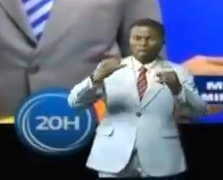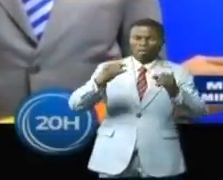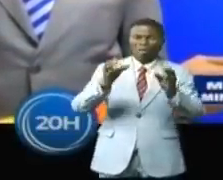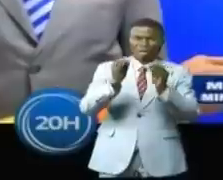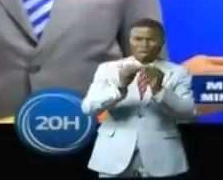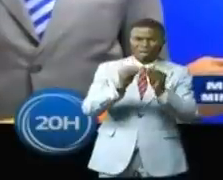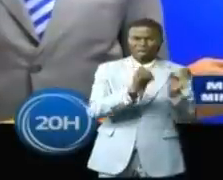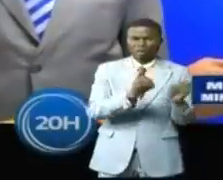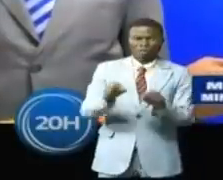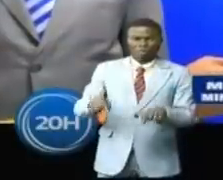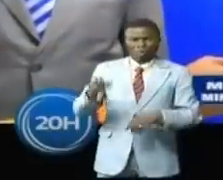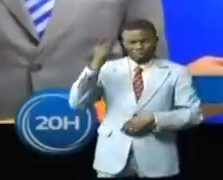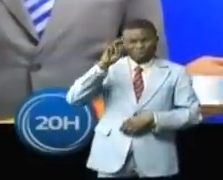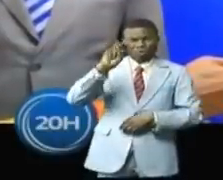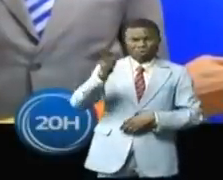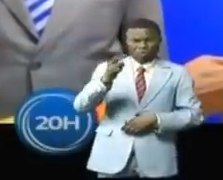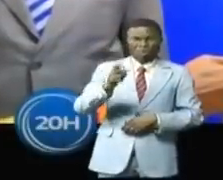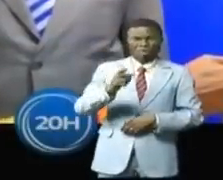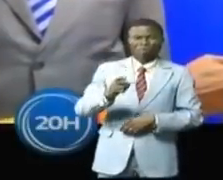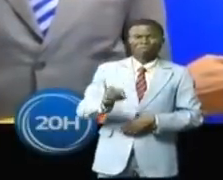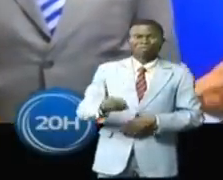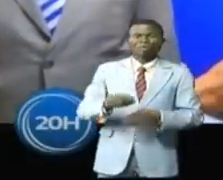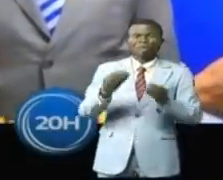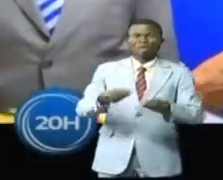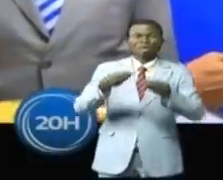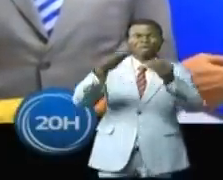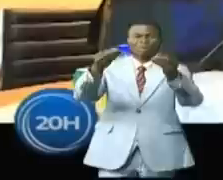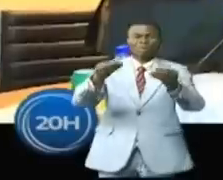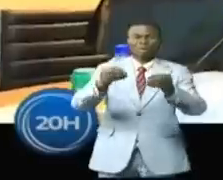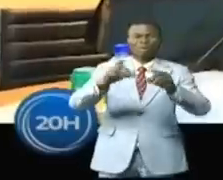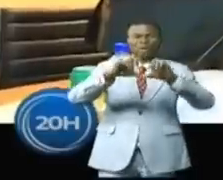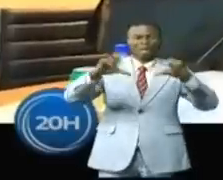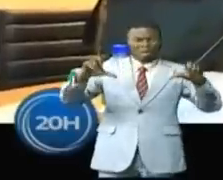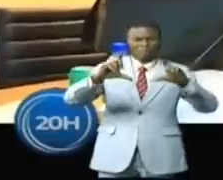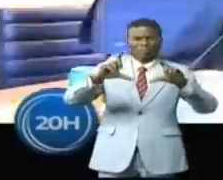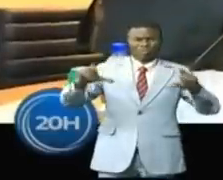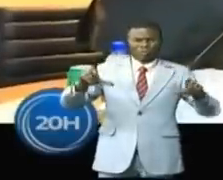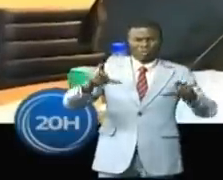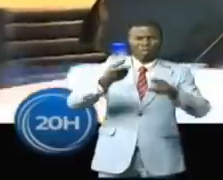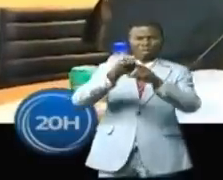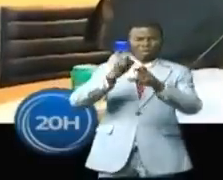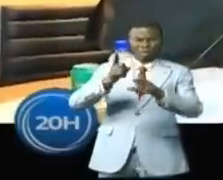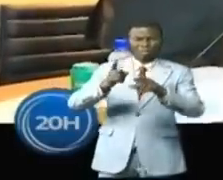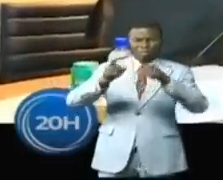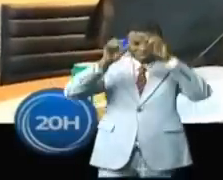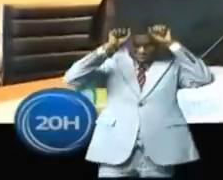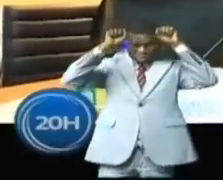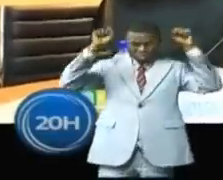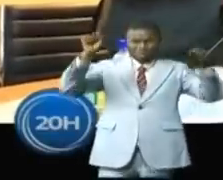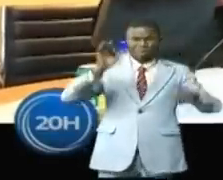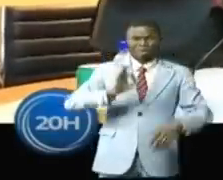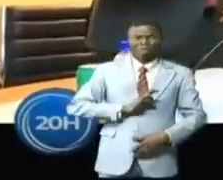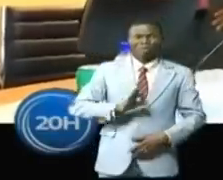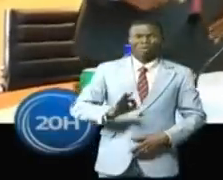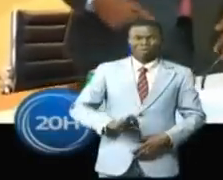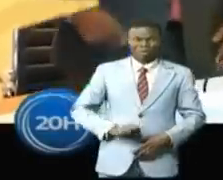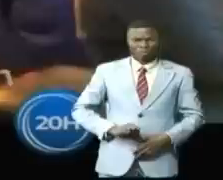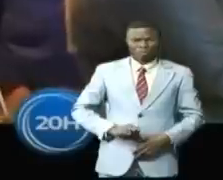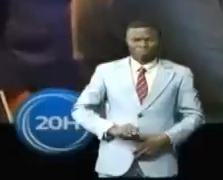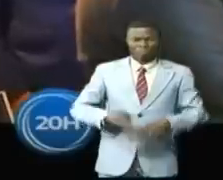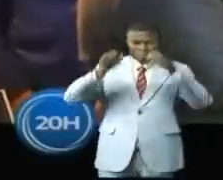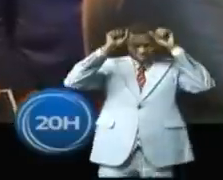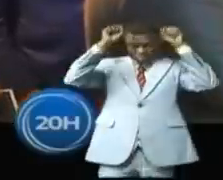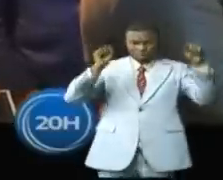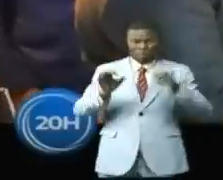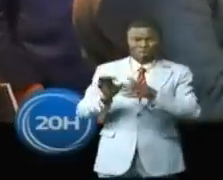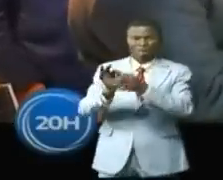seront organisées ici, deuxièmement transmettre les invitations de son Excellence Félix-Antoine Tshisekedi Tshilombo, président